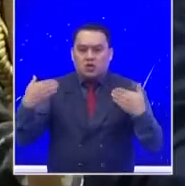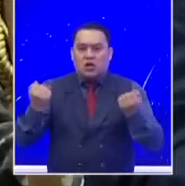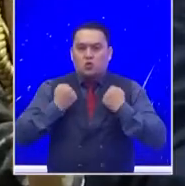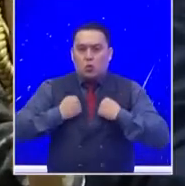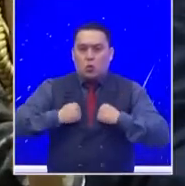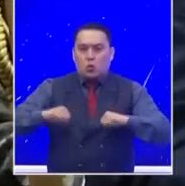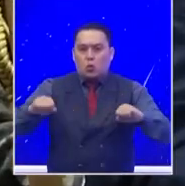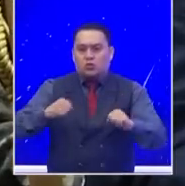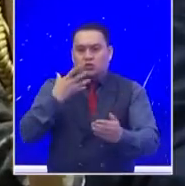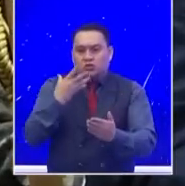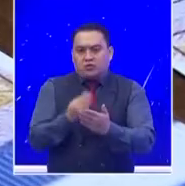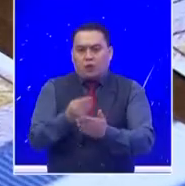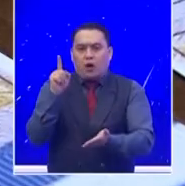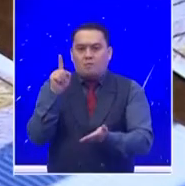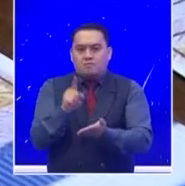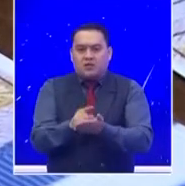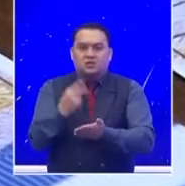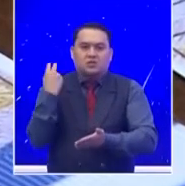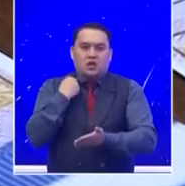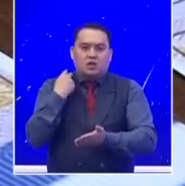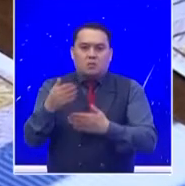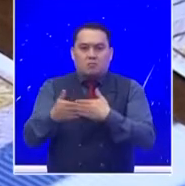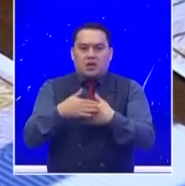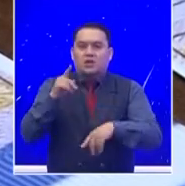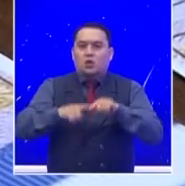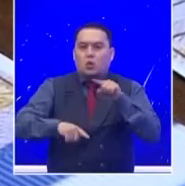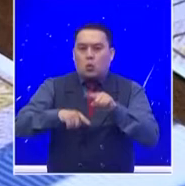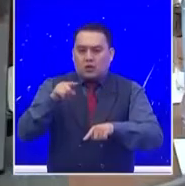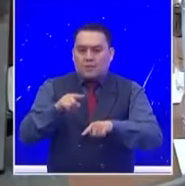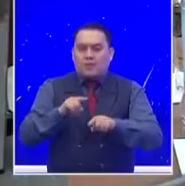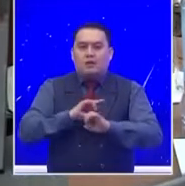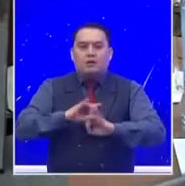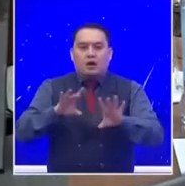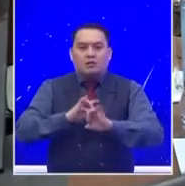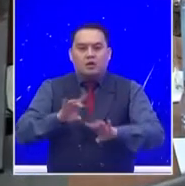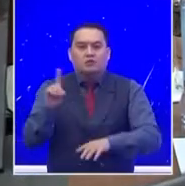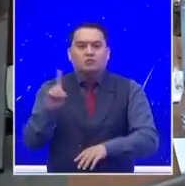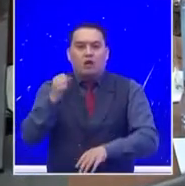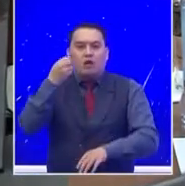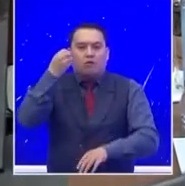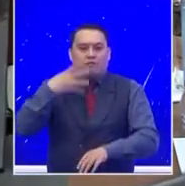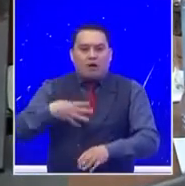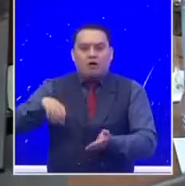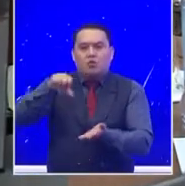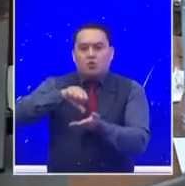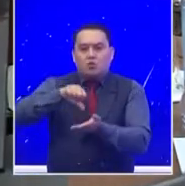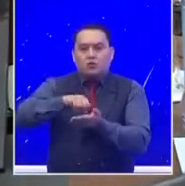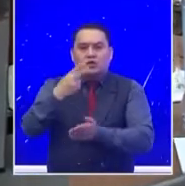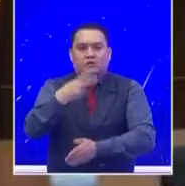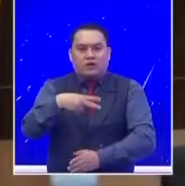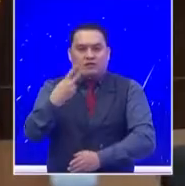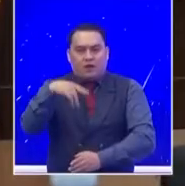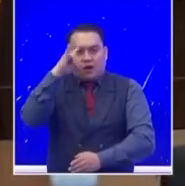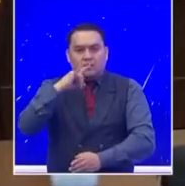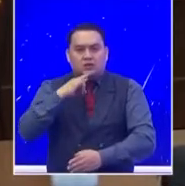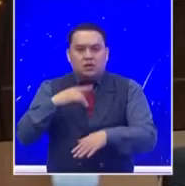доблестно исполнивший свой интернациональный долг, заключили организаторы мероприятия. Напомним, всего в афганской войне участвовало 22 тысячи